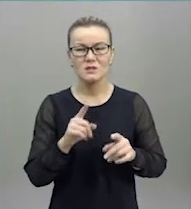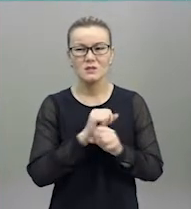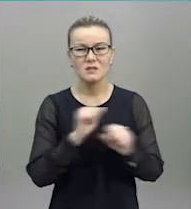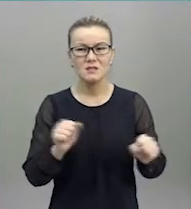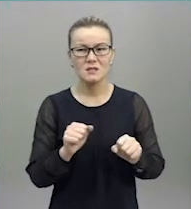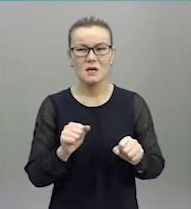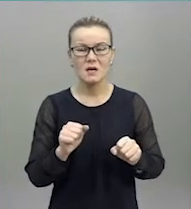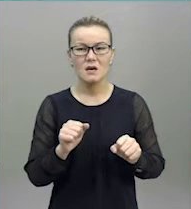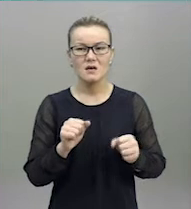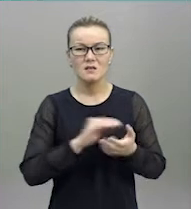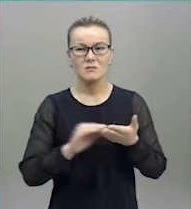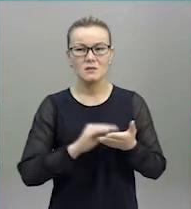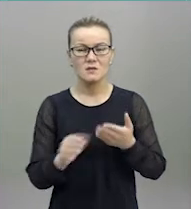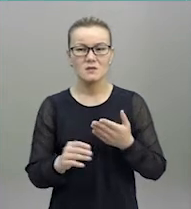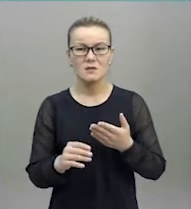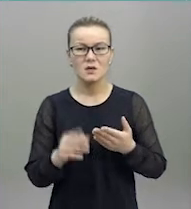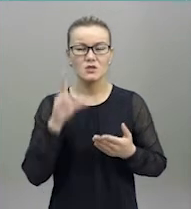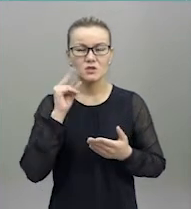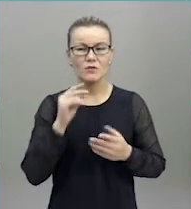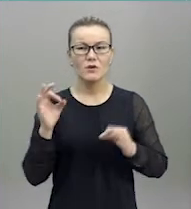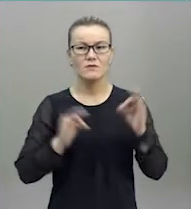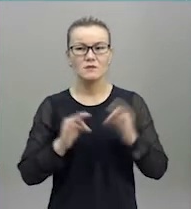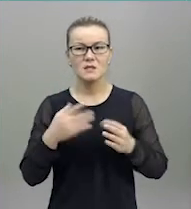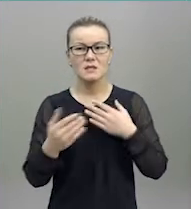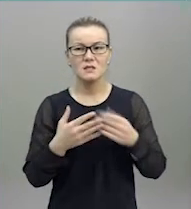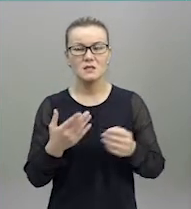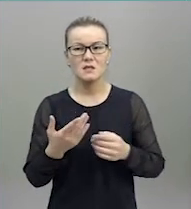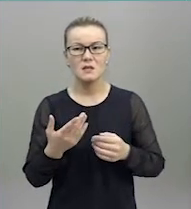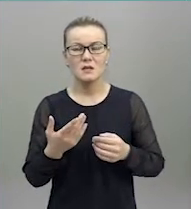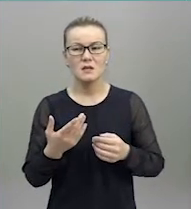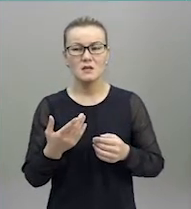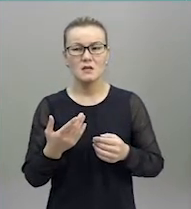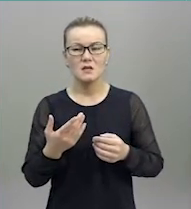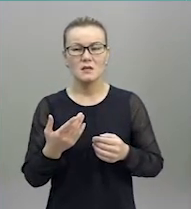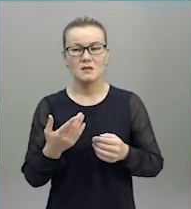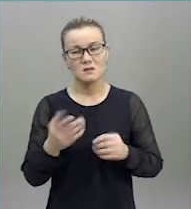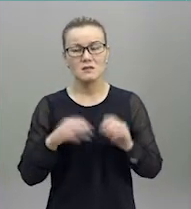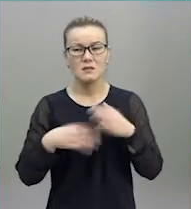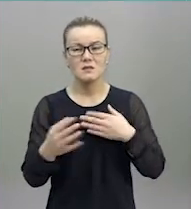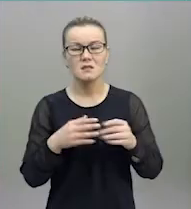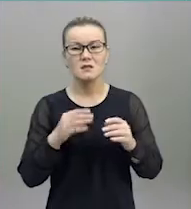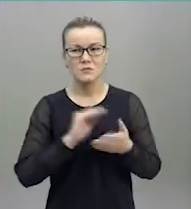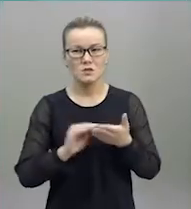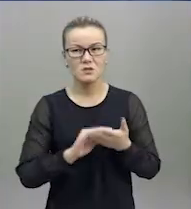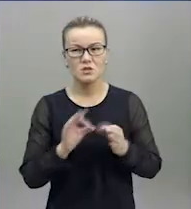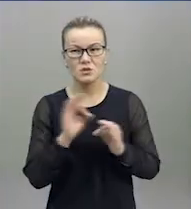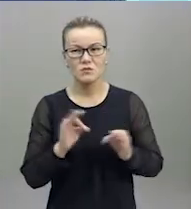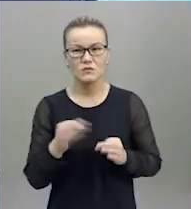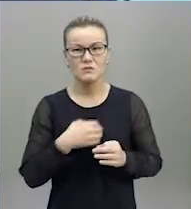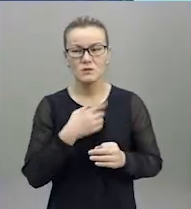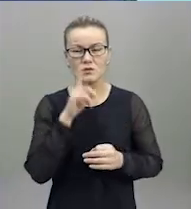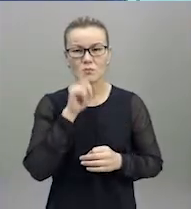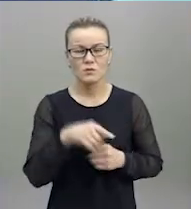этот числовой коэффициент минус 1 но если вы его напишите в этом никакого криминала не будет можно писать значит